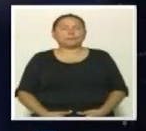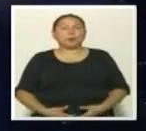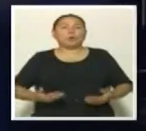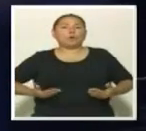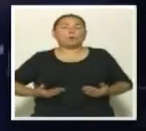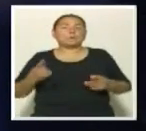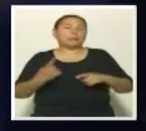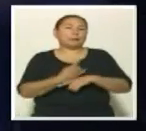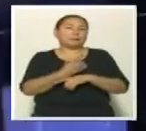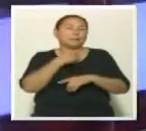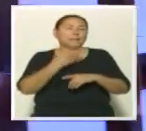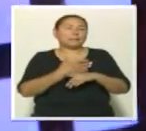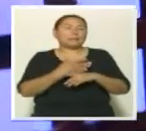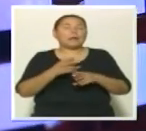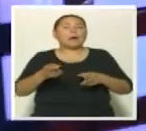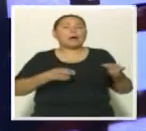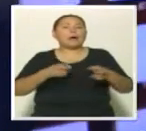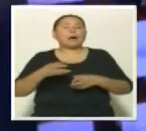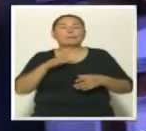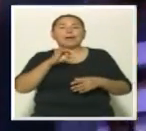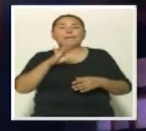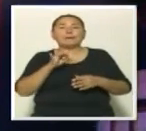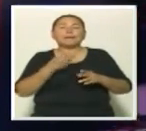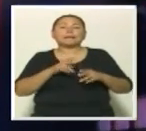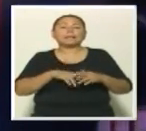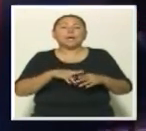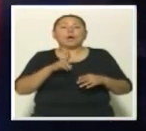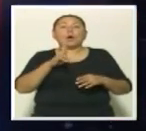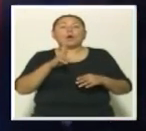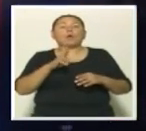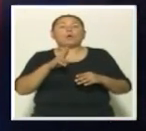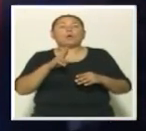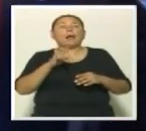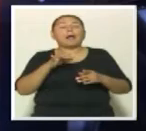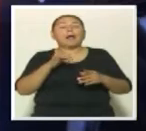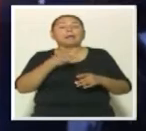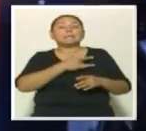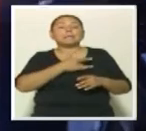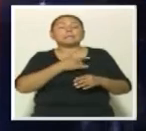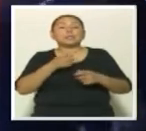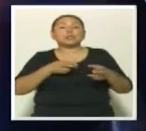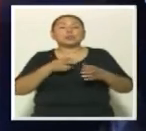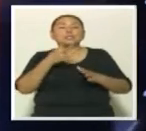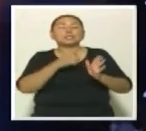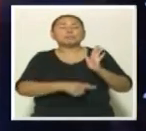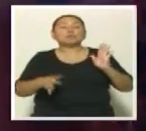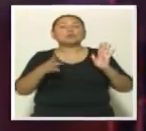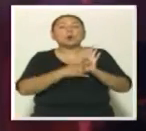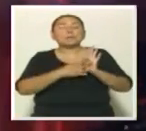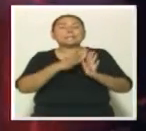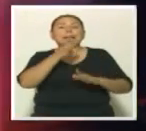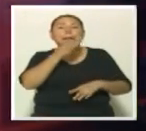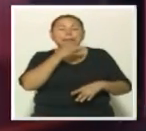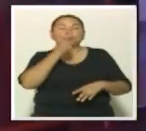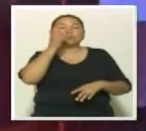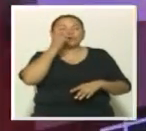Өңірде алғаш рет тави операциясы жасалды. Облысты көп бейінді аурухананың кардиохирург дәргерлері 79 жастағы науқасқа алғаш